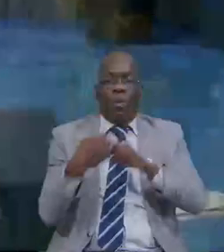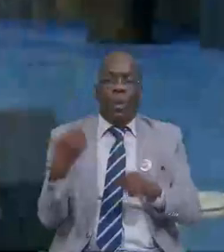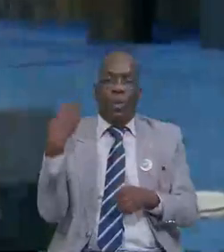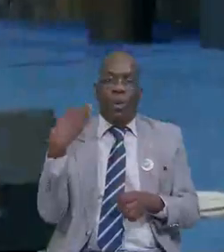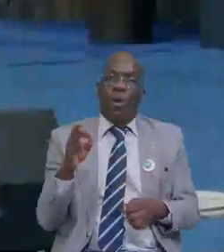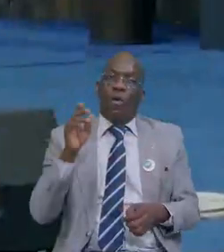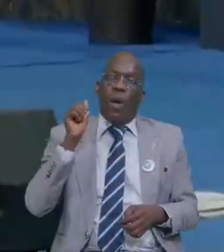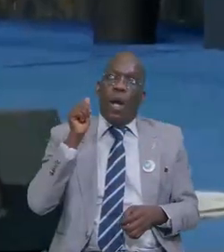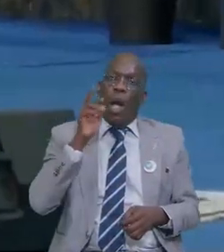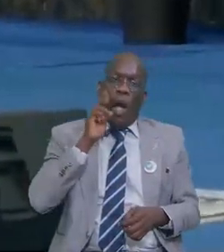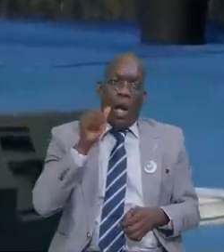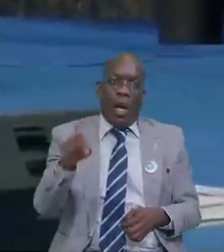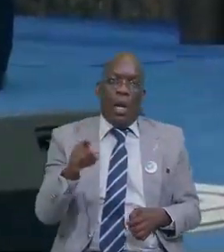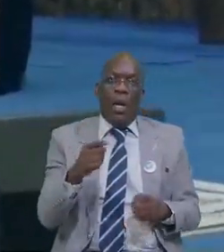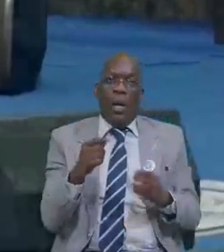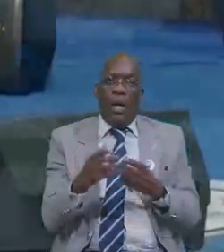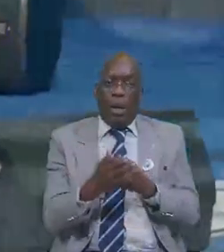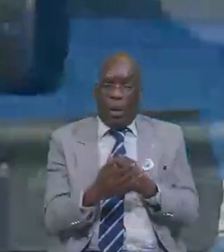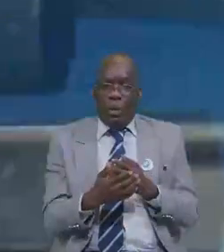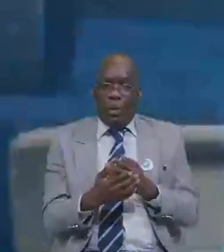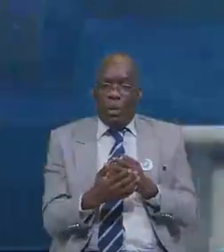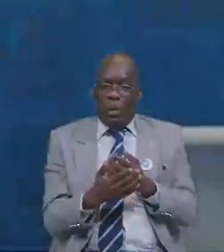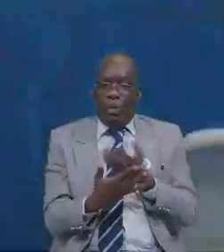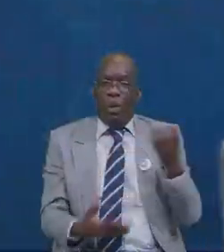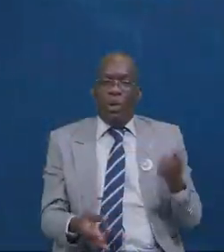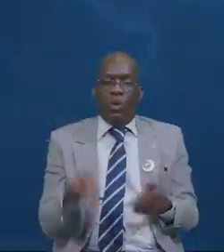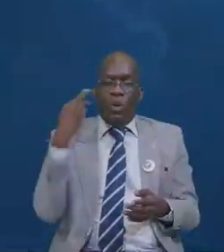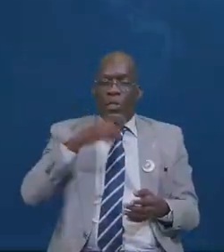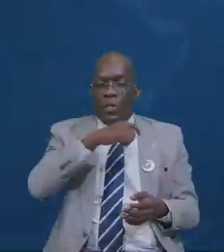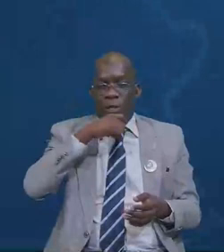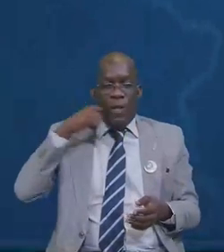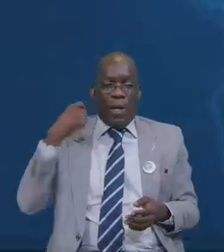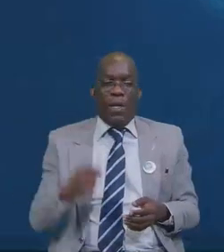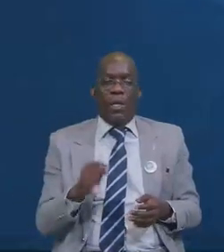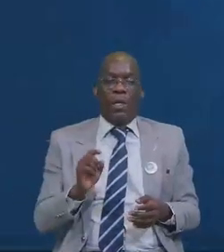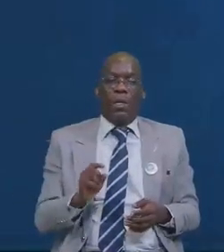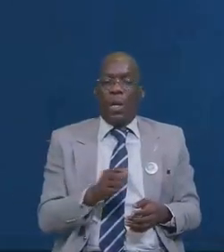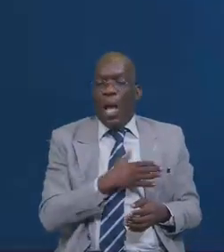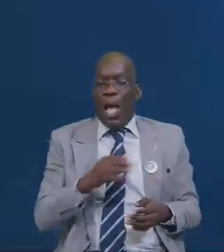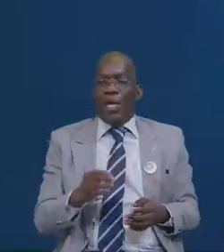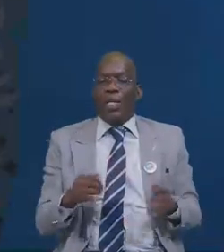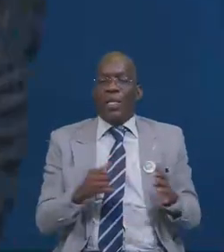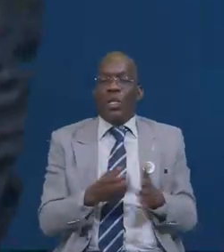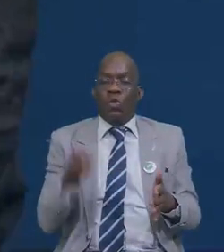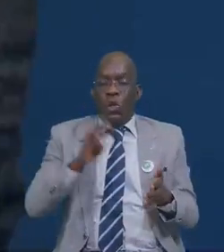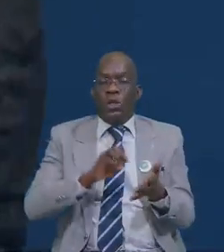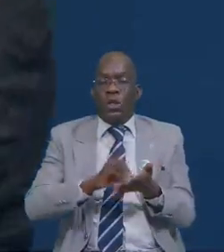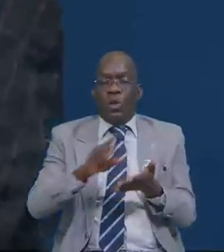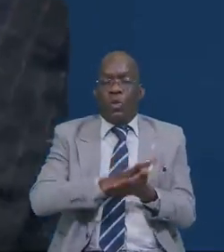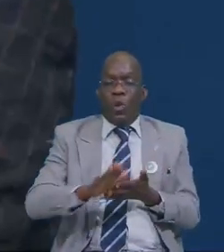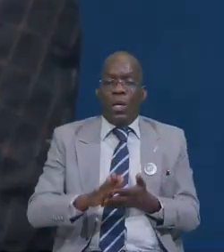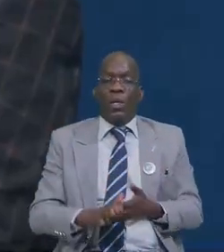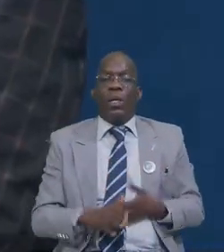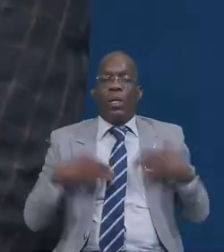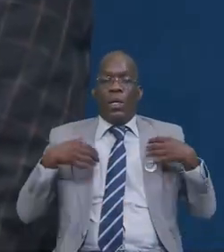la perte de sang se dessécha. Et ce n'était pas une guérison superficielle, c'était